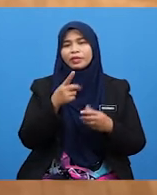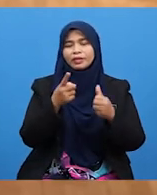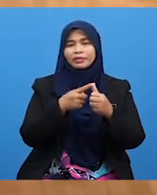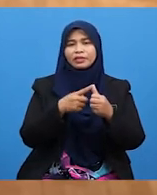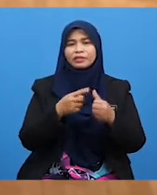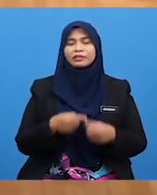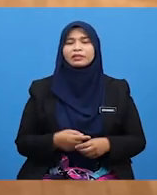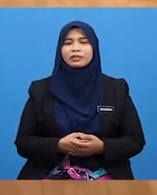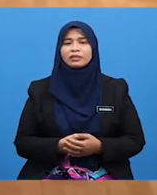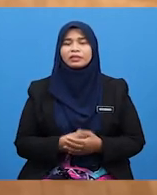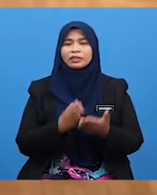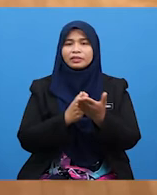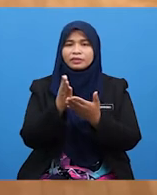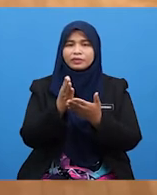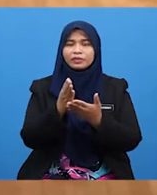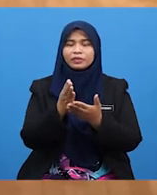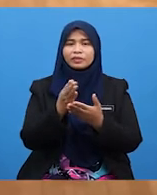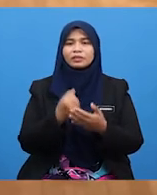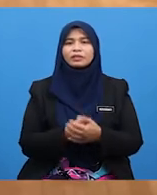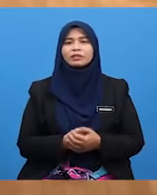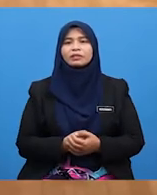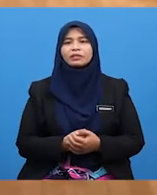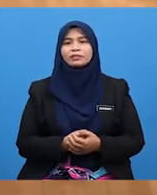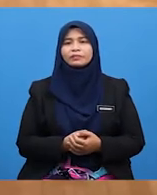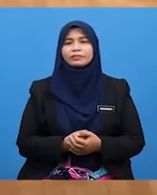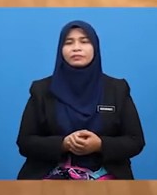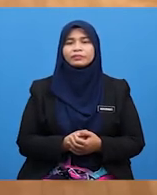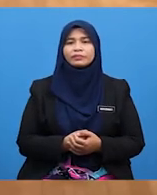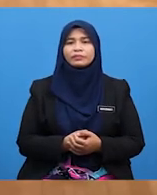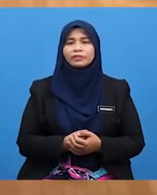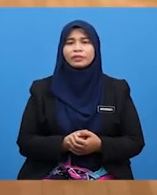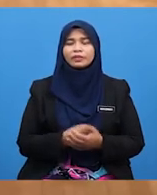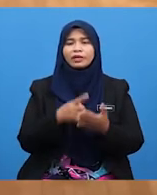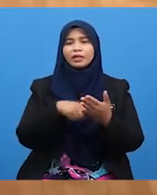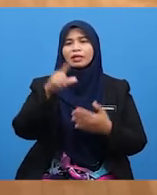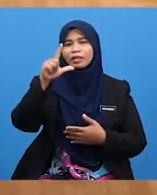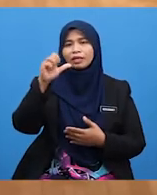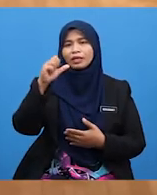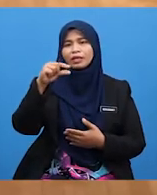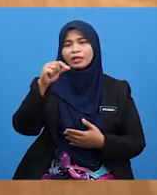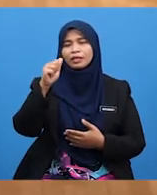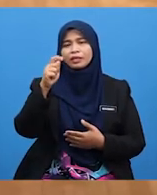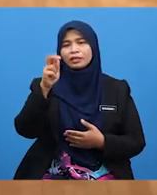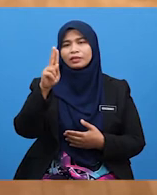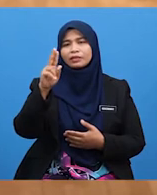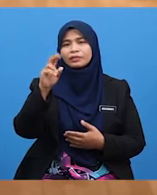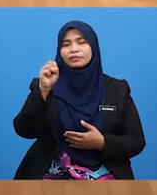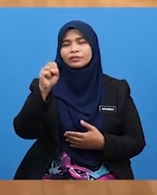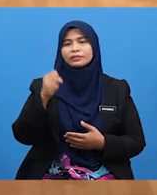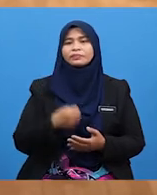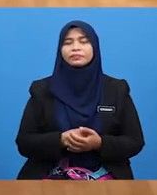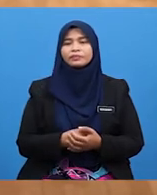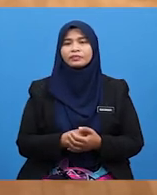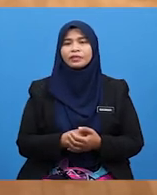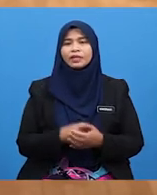trill. Seterusnya adalah legato staccato. Apa itu legato staccato? Jadi latihan ini sebenarnya adalah latihan